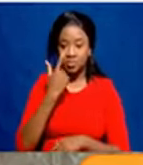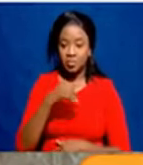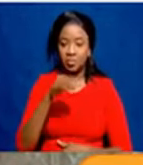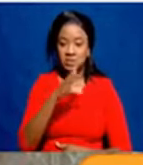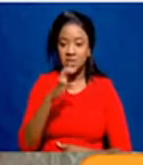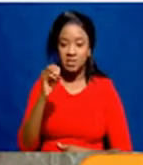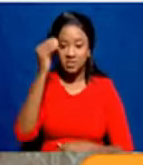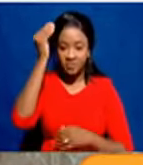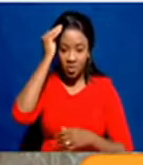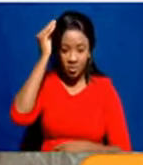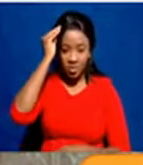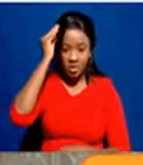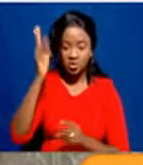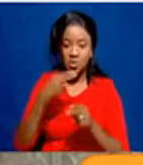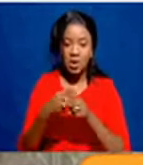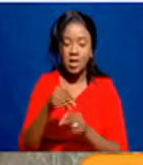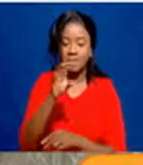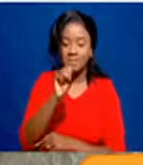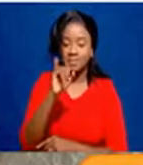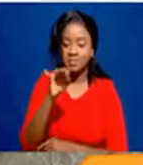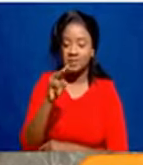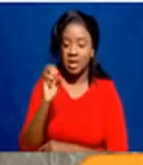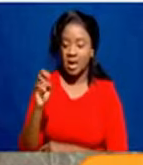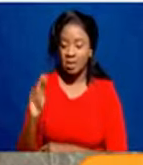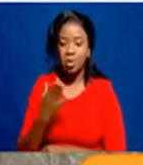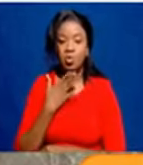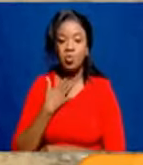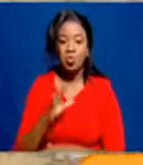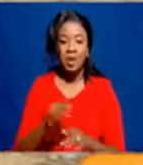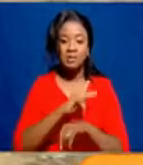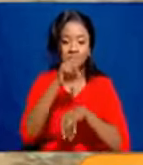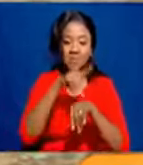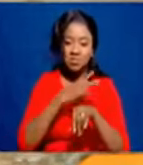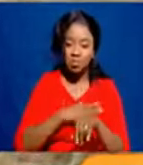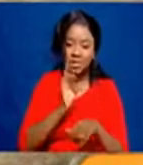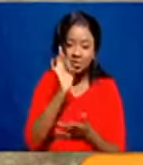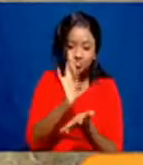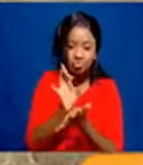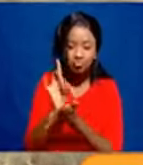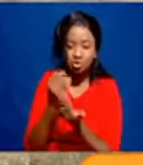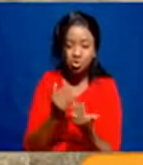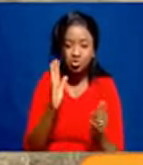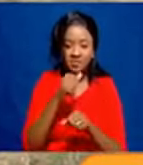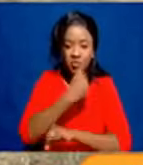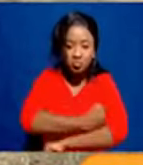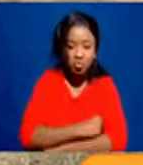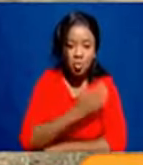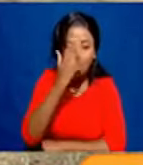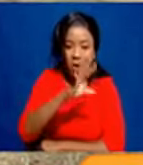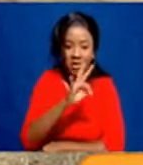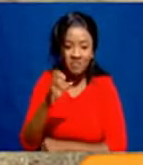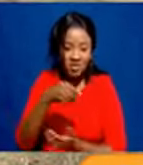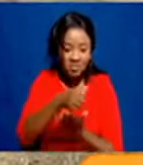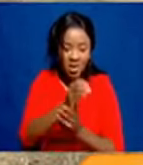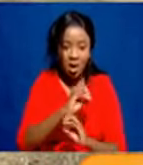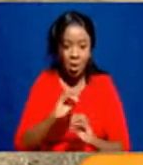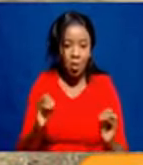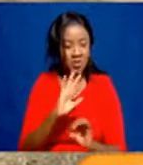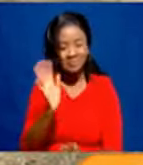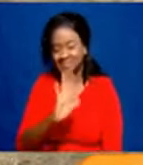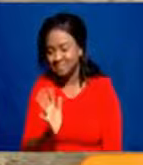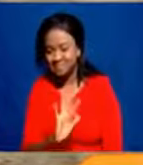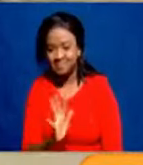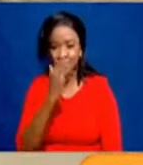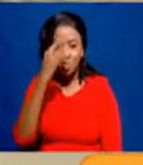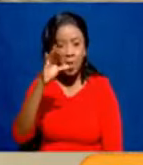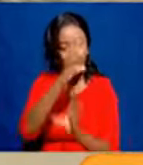Pokot Magharibi Simon Wamae akiwataka walimu wakuu kutowafukuza watoto shuleni kutokana na uhaba wa karo kufuatia agizo